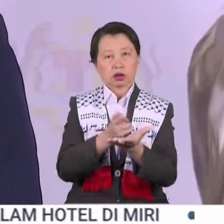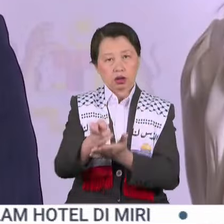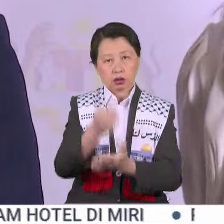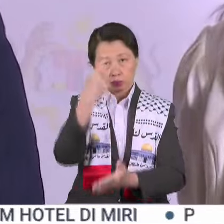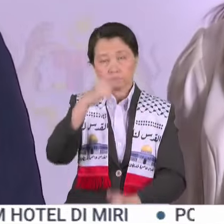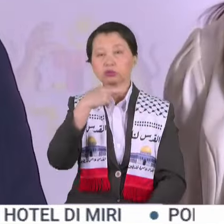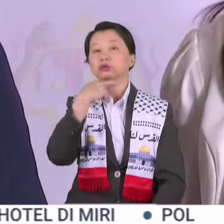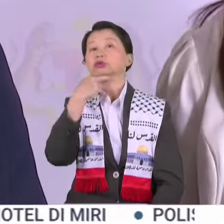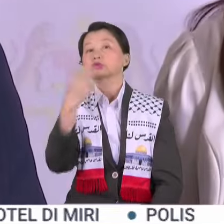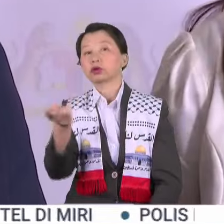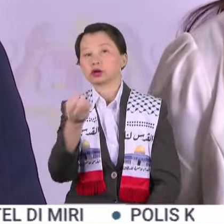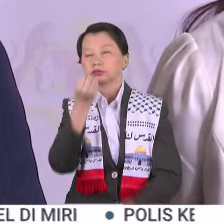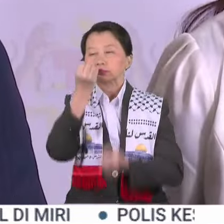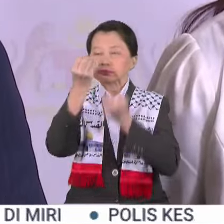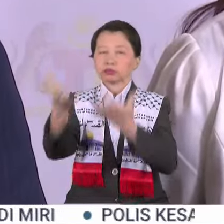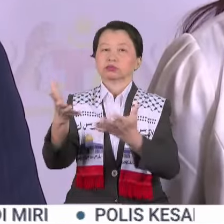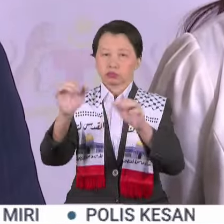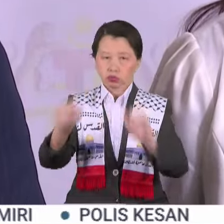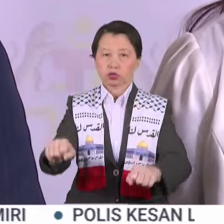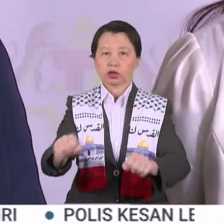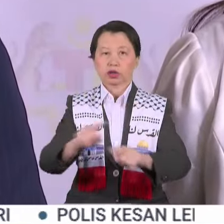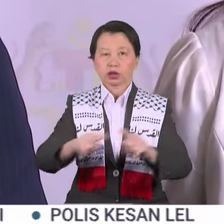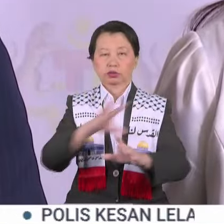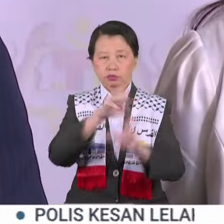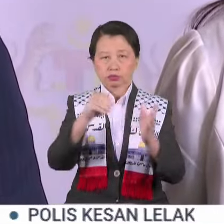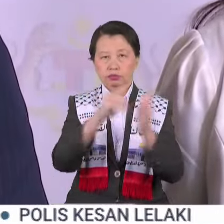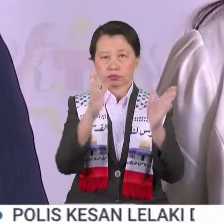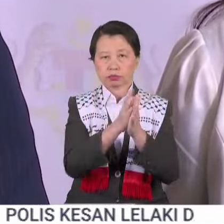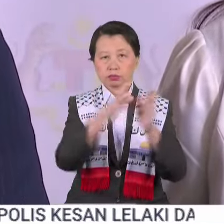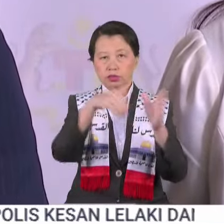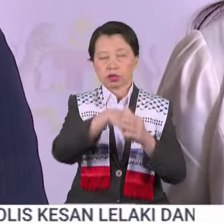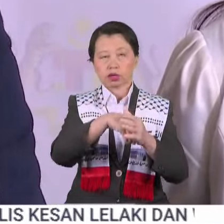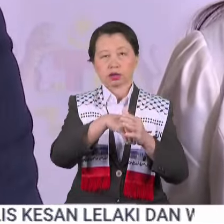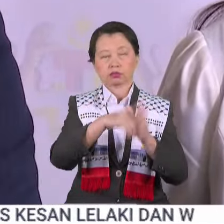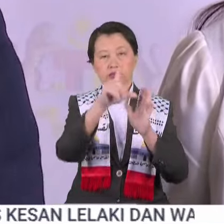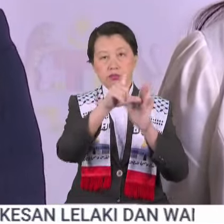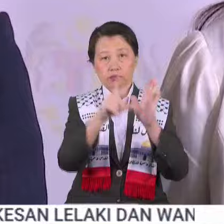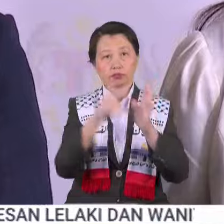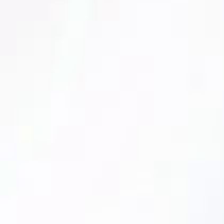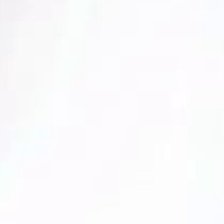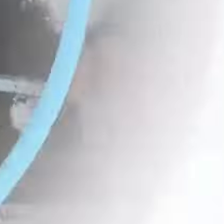bersuara, berekspresi. Itu termaktub dalam Perlembagaan Persekutuan.